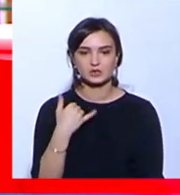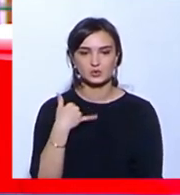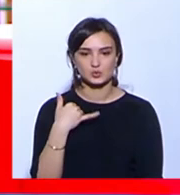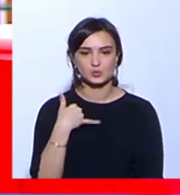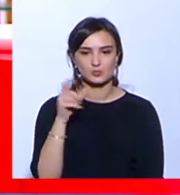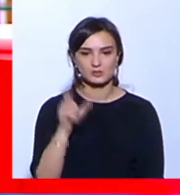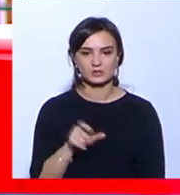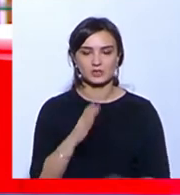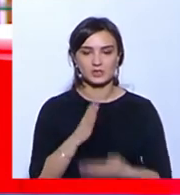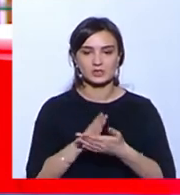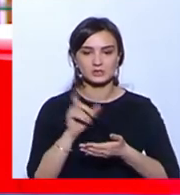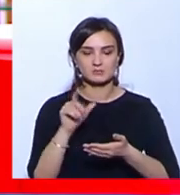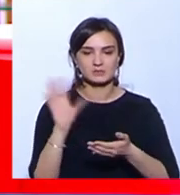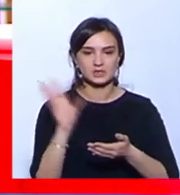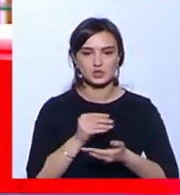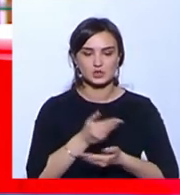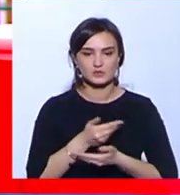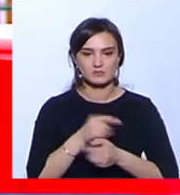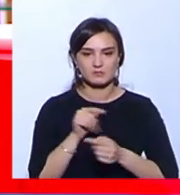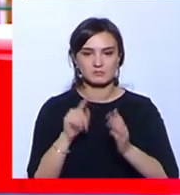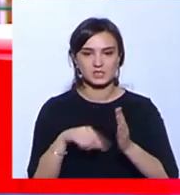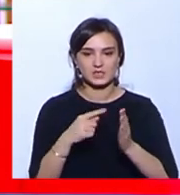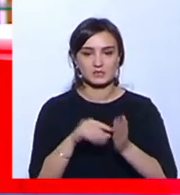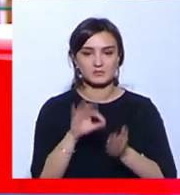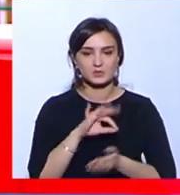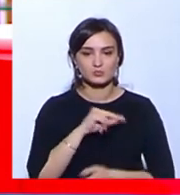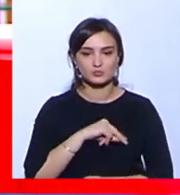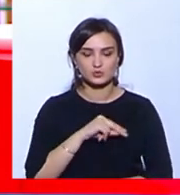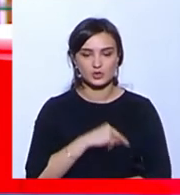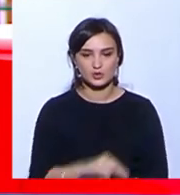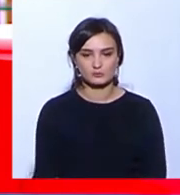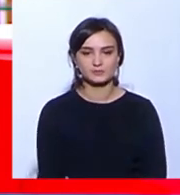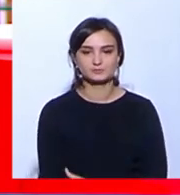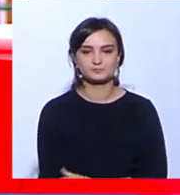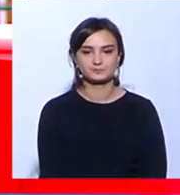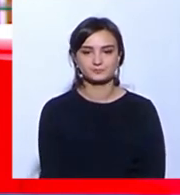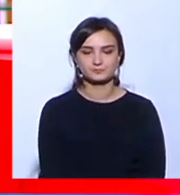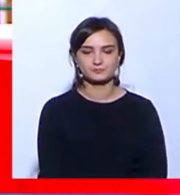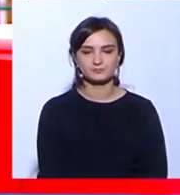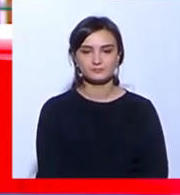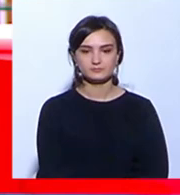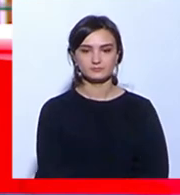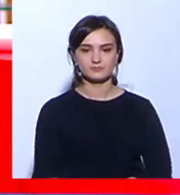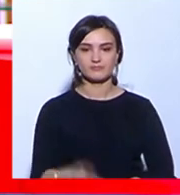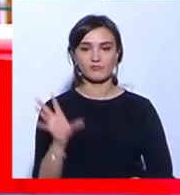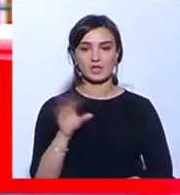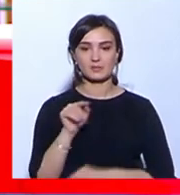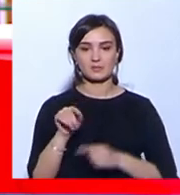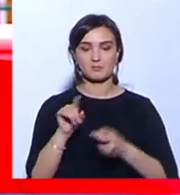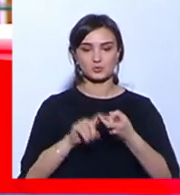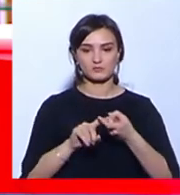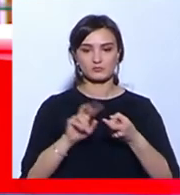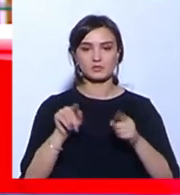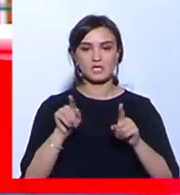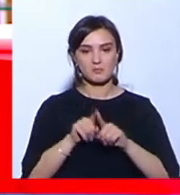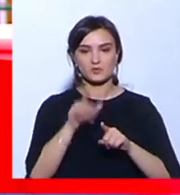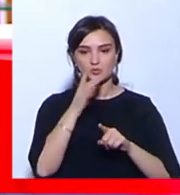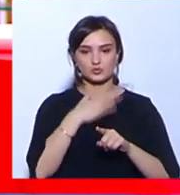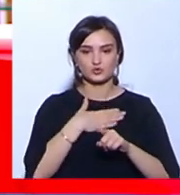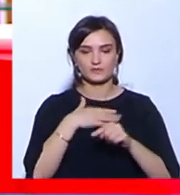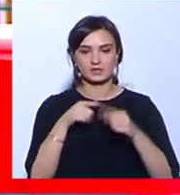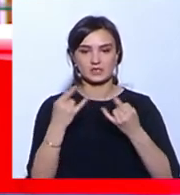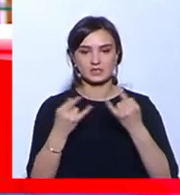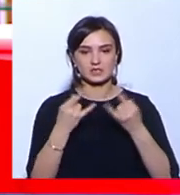სტუმარი არის ადამიანი, რომელიც მთელი ცხოვრება ამ საკითხებზე მუშაობს, მთელი მისი პროფესიული გზა ამ საკითხებს უკავშირდება და ამავე დროს არის ჩვენი